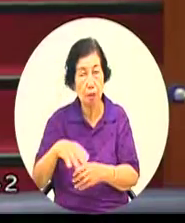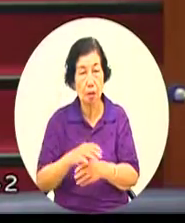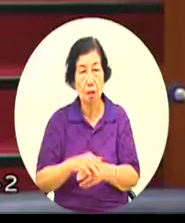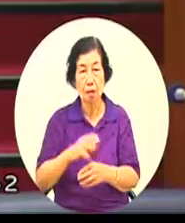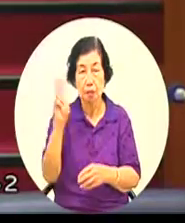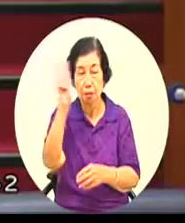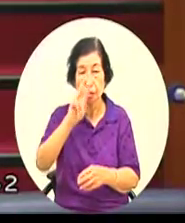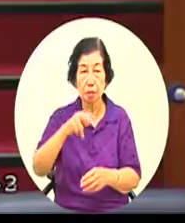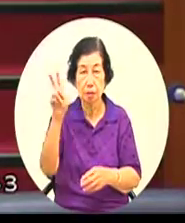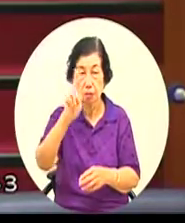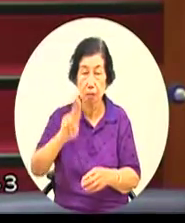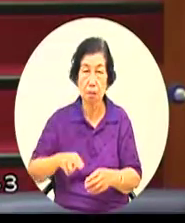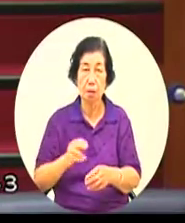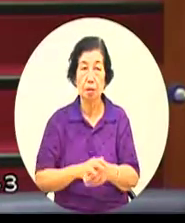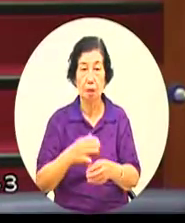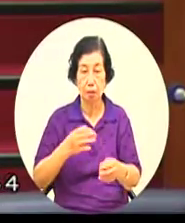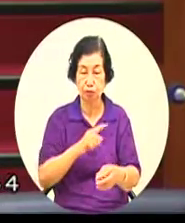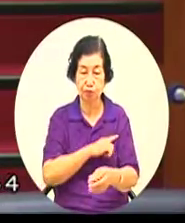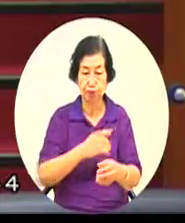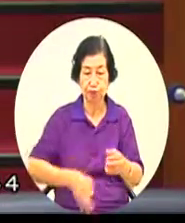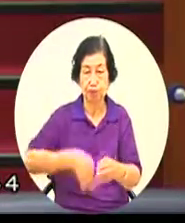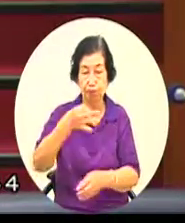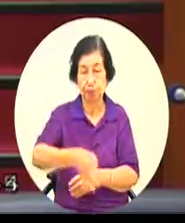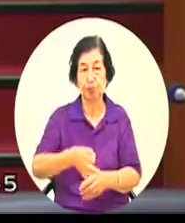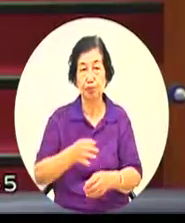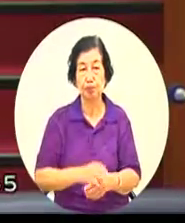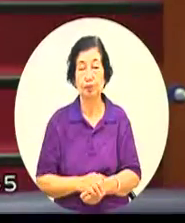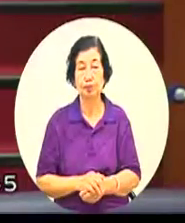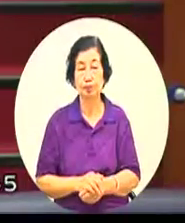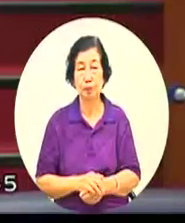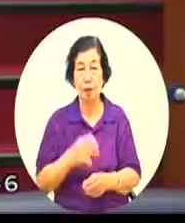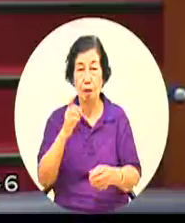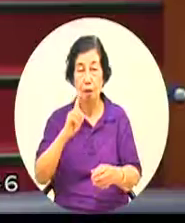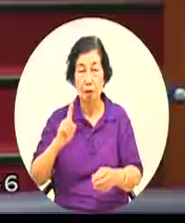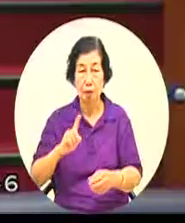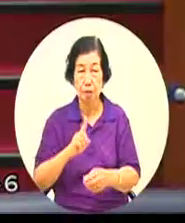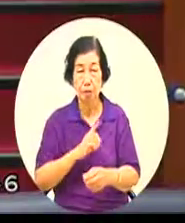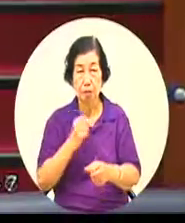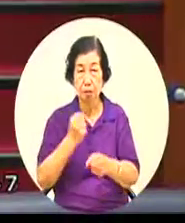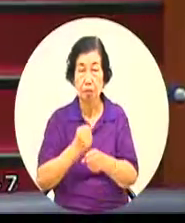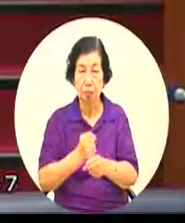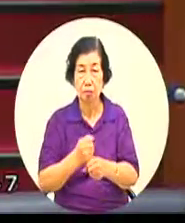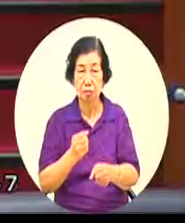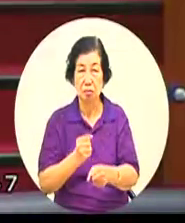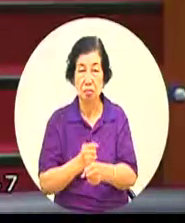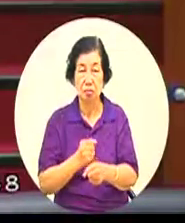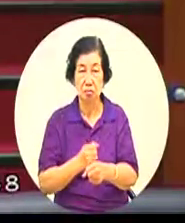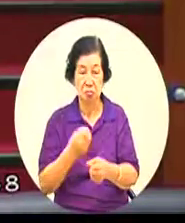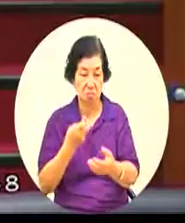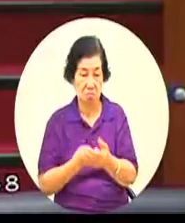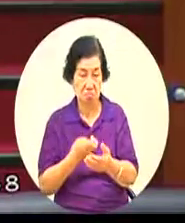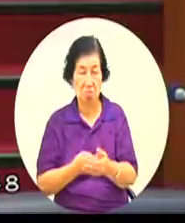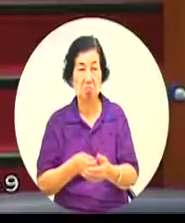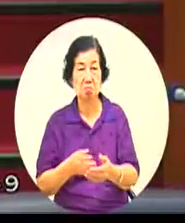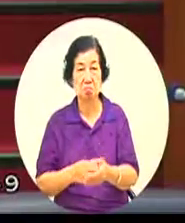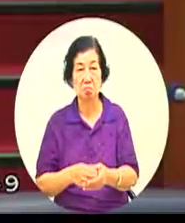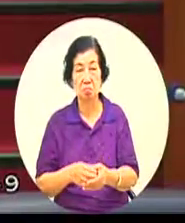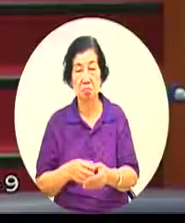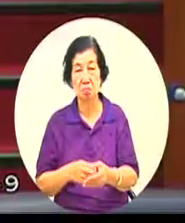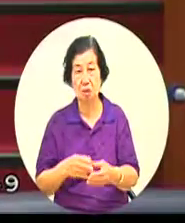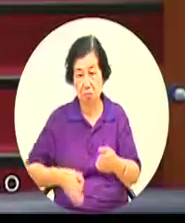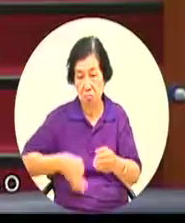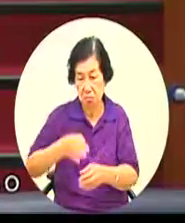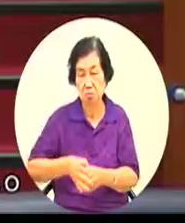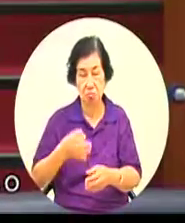在自己的业务或者是在自己的工作上，增加了非常严重的一个负担了哈。那感谢我们教